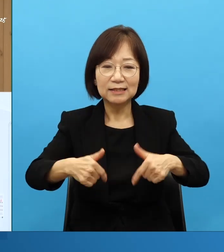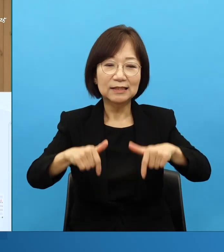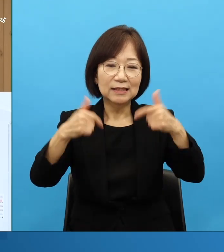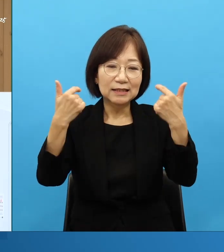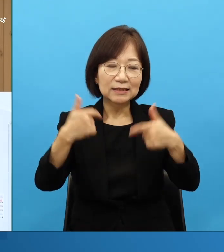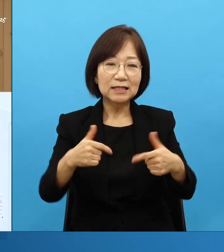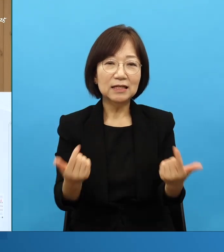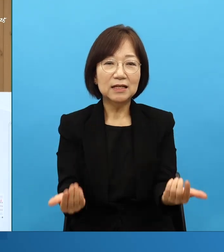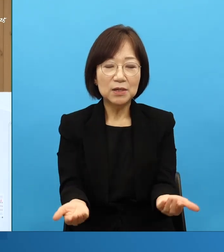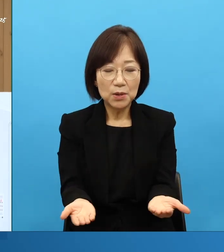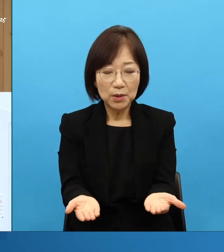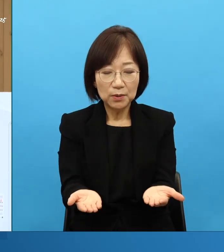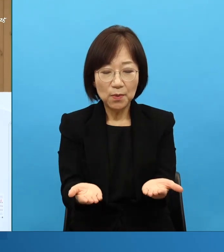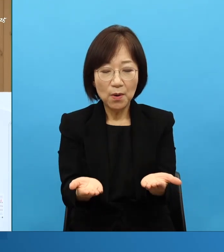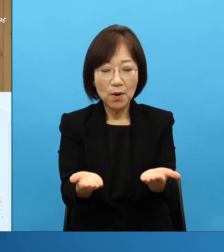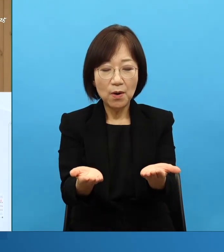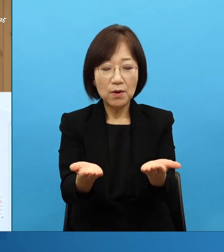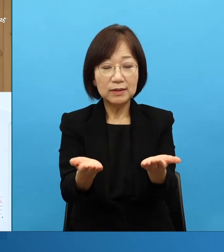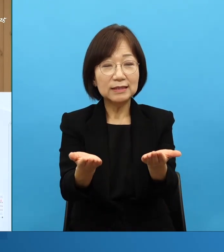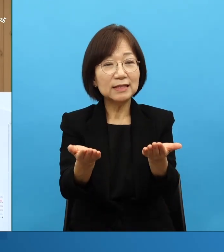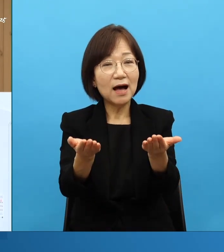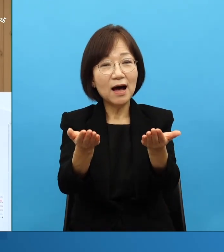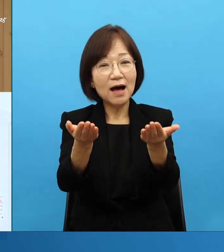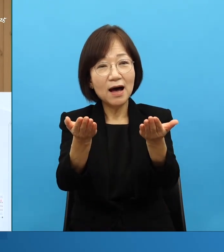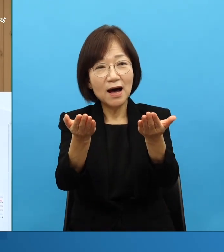다하기까지 내